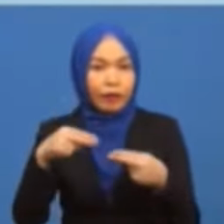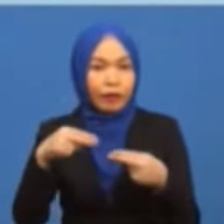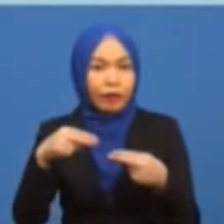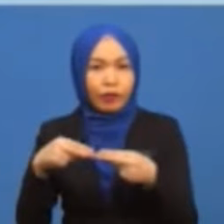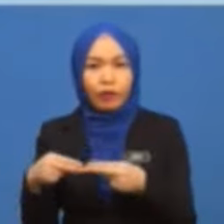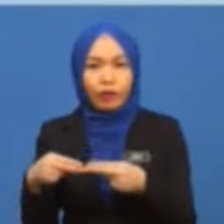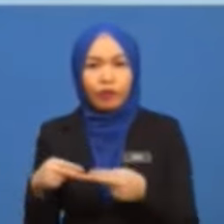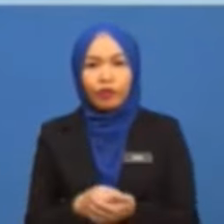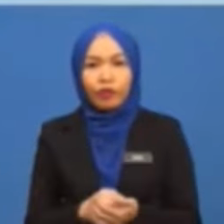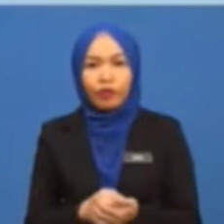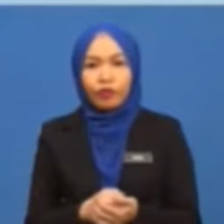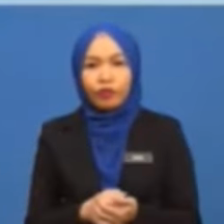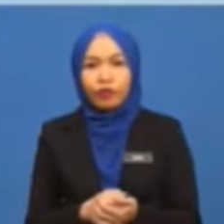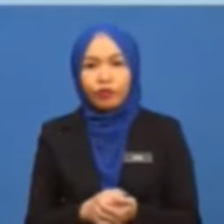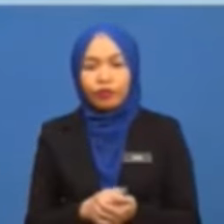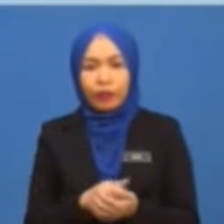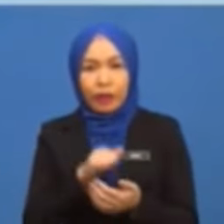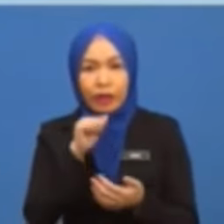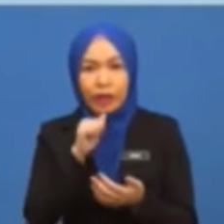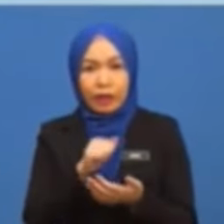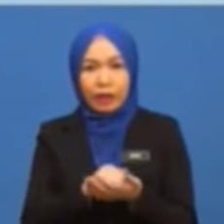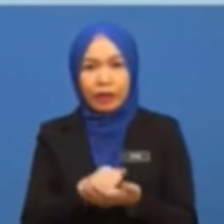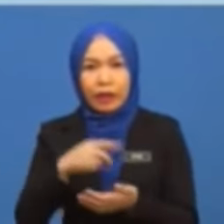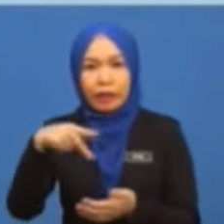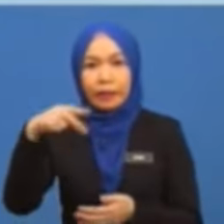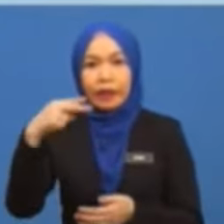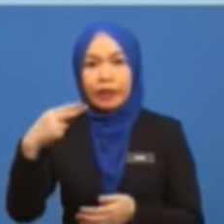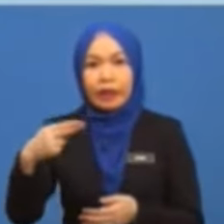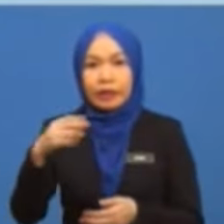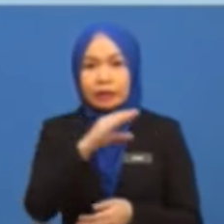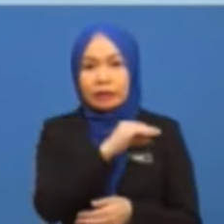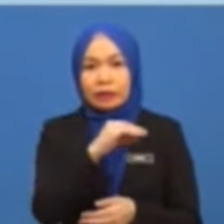pH dengan kepekatan ion hidrogen dan ion hidroksida.